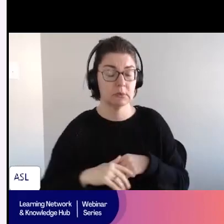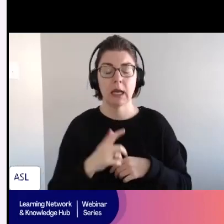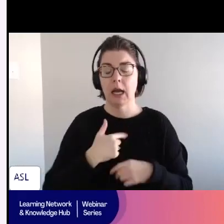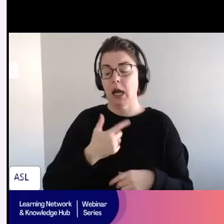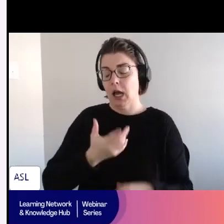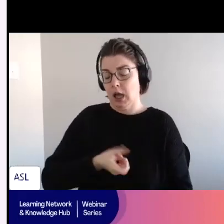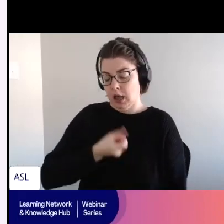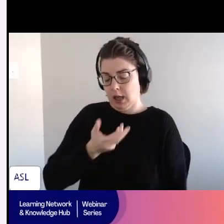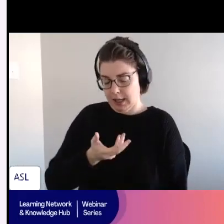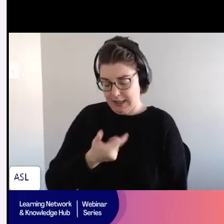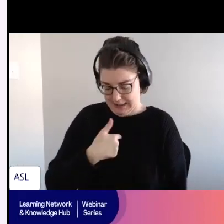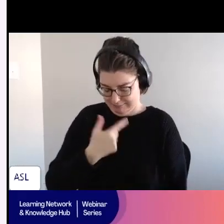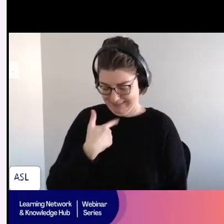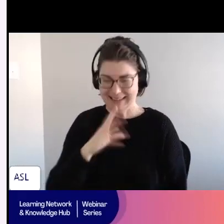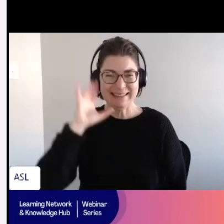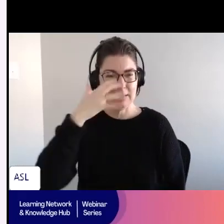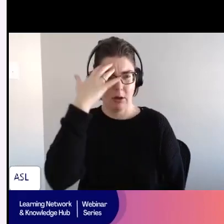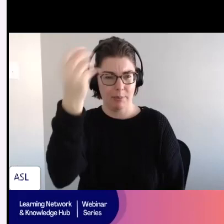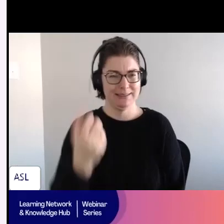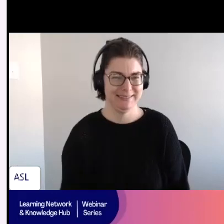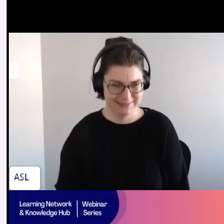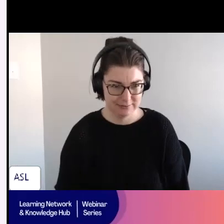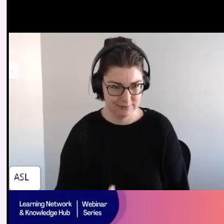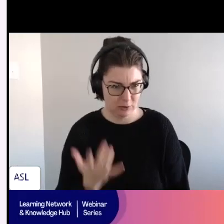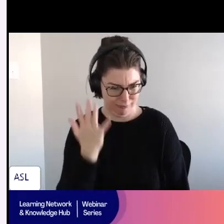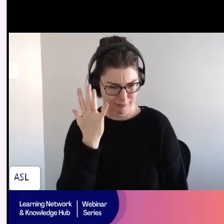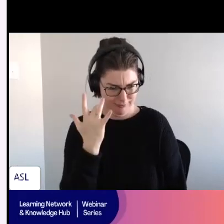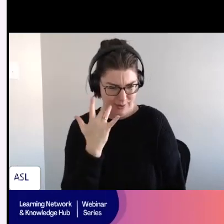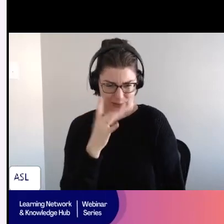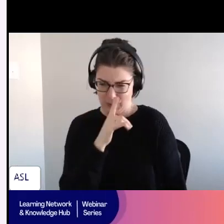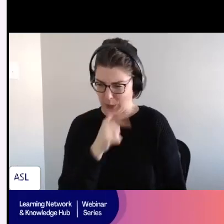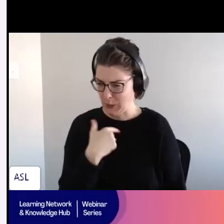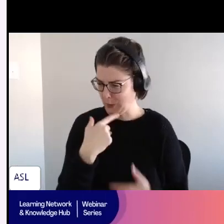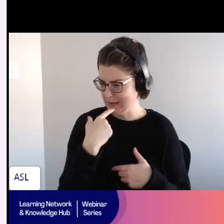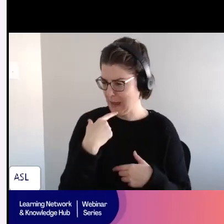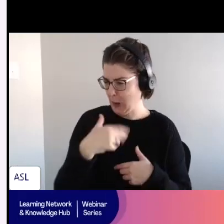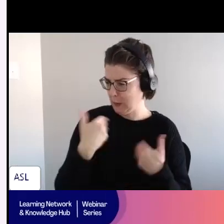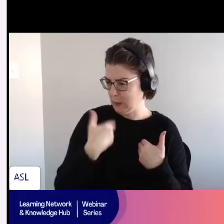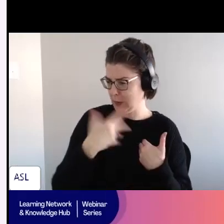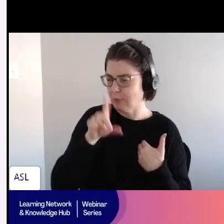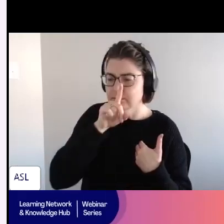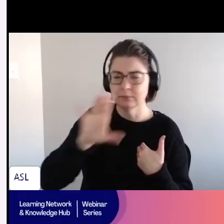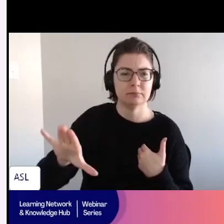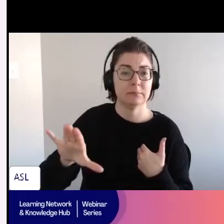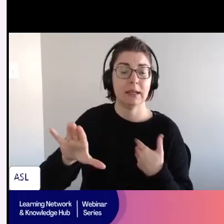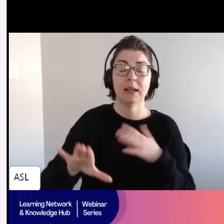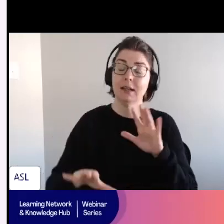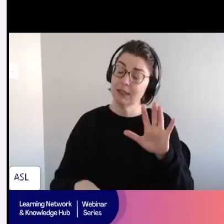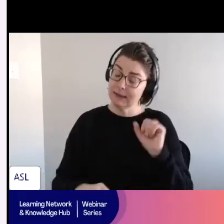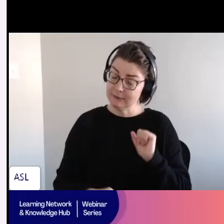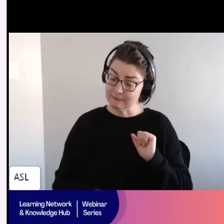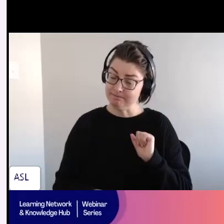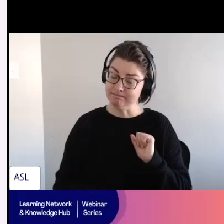alors que je pense me dit et bien c'est logique qui s'opposerait à entendre ce que les jeunes ont à dire